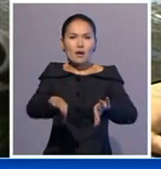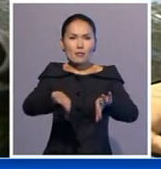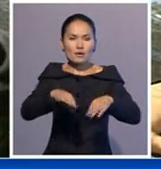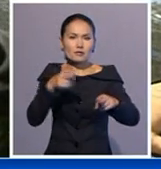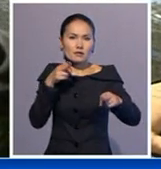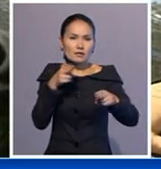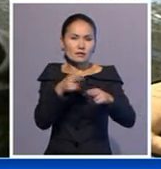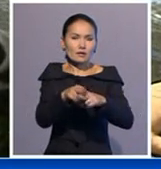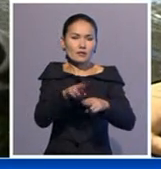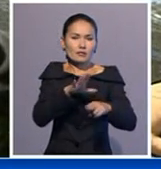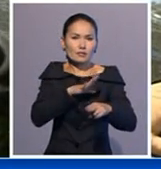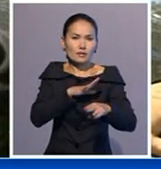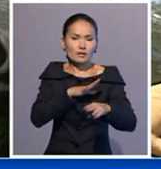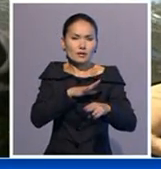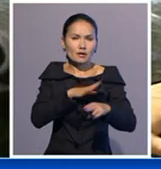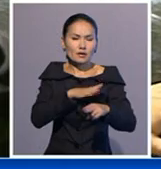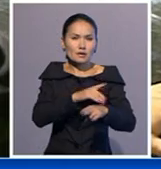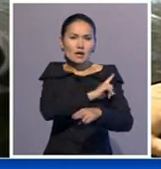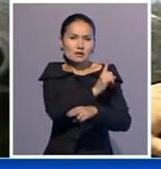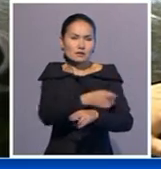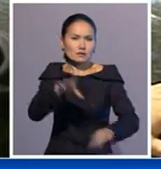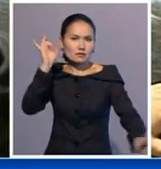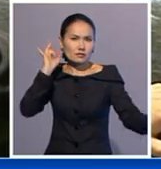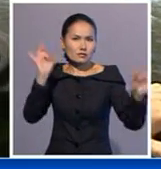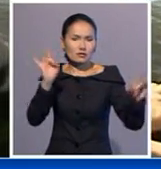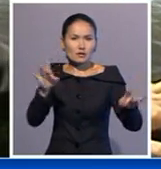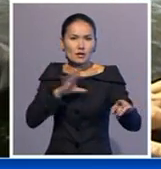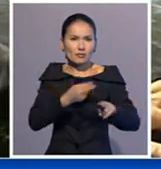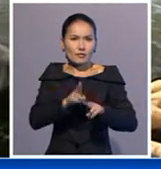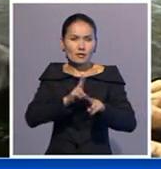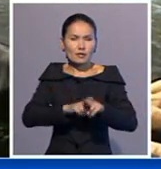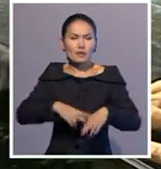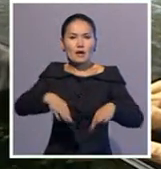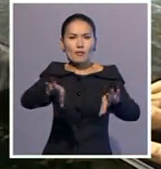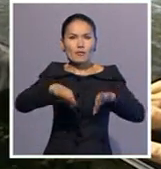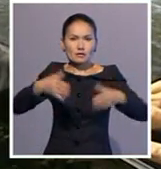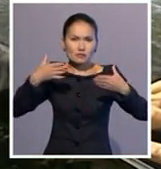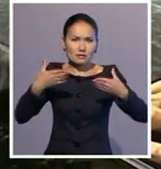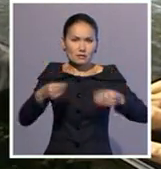Бір кезде әйтеуір төбемнен дүрсете қалды. Есім жесе машина бұл айналып тұр екен болды.